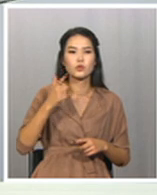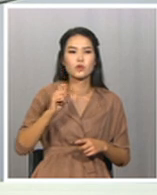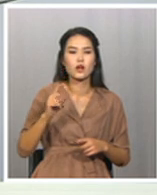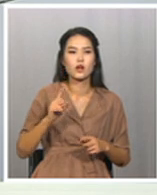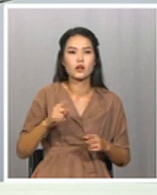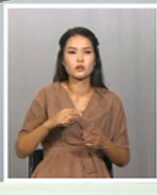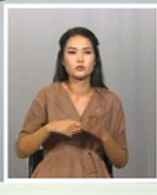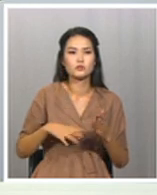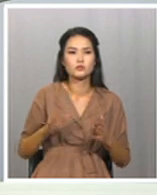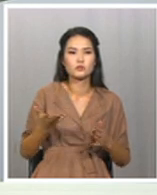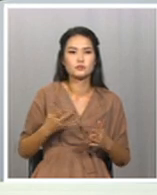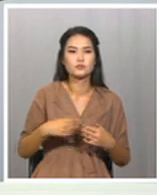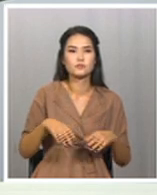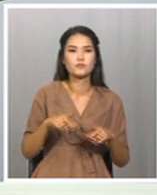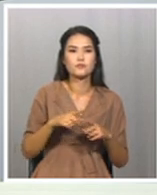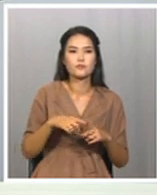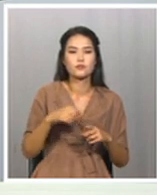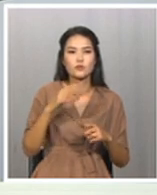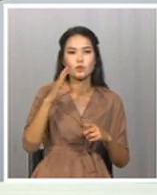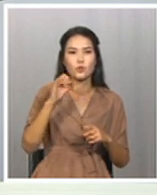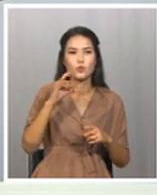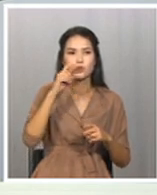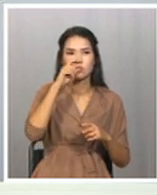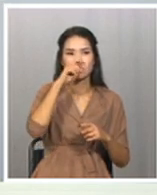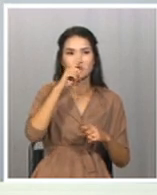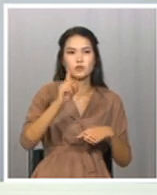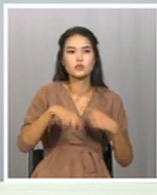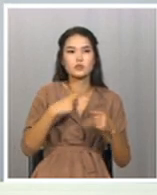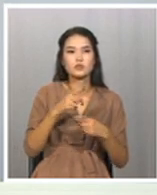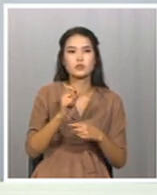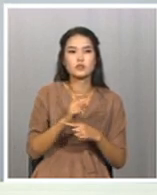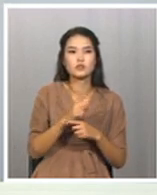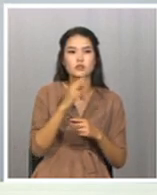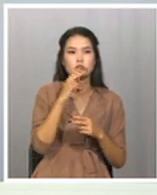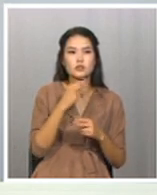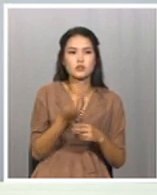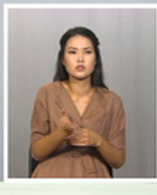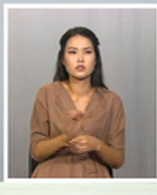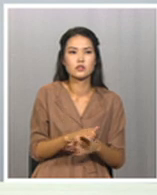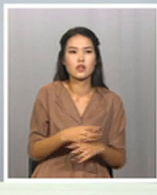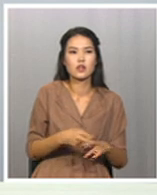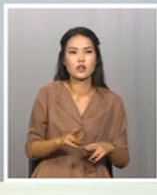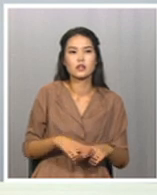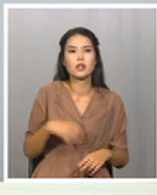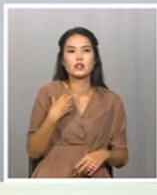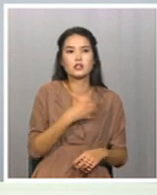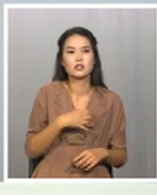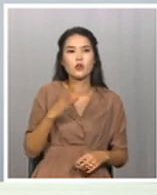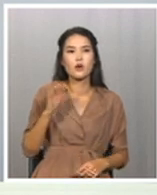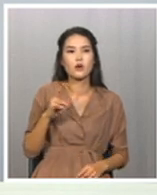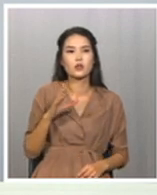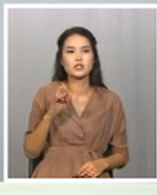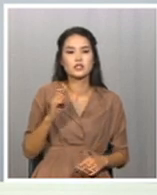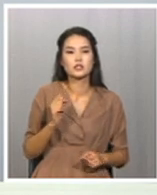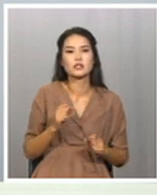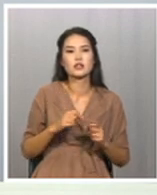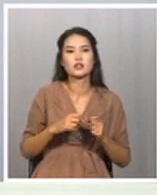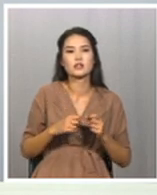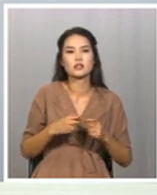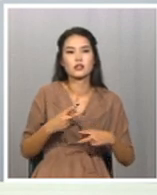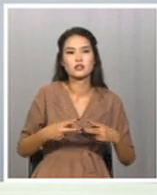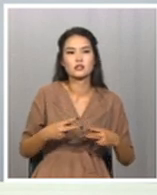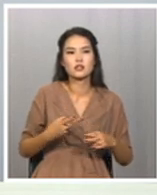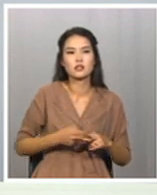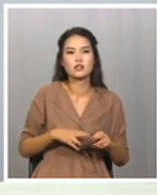Оқушылар, енді күкірт қышқылының келесі тәжірибесімен танысайық. Ол негіздік оксидтермен әрекеттесуі.